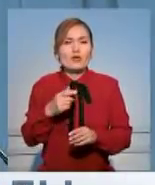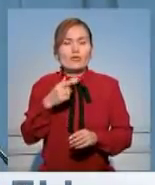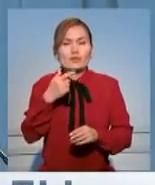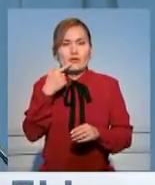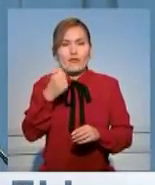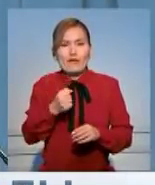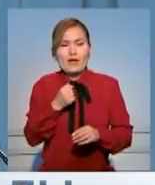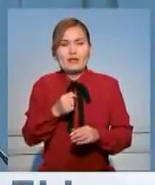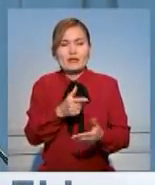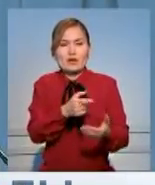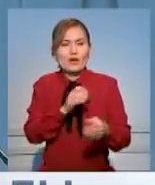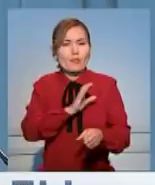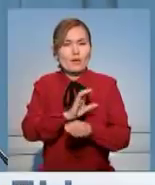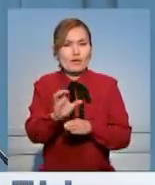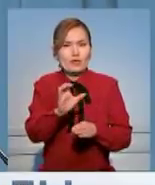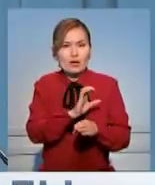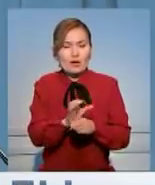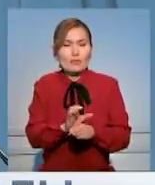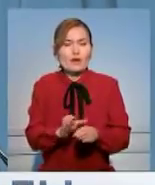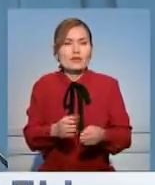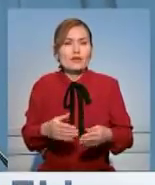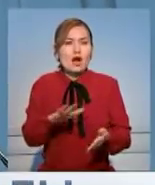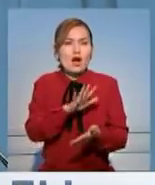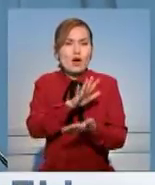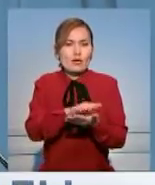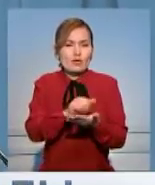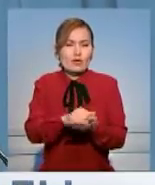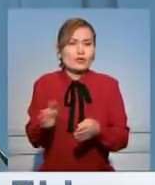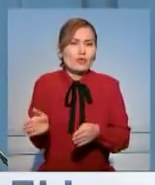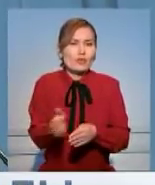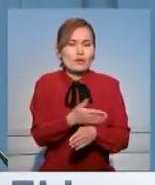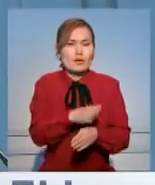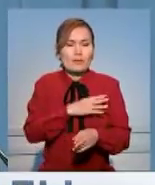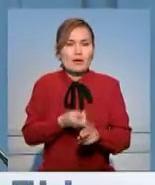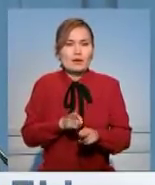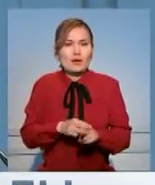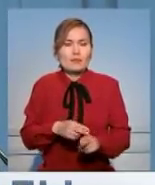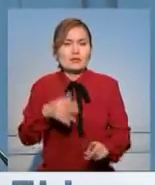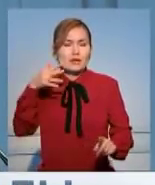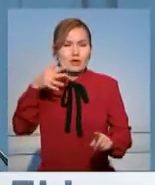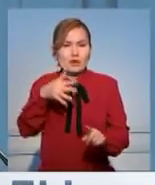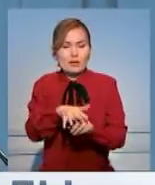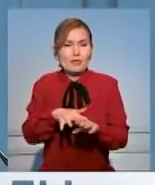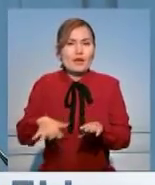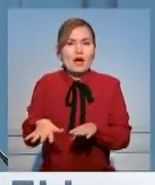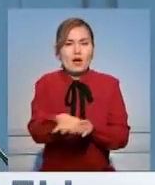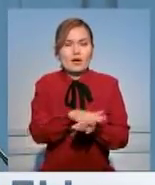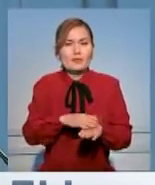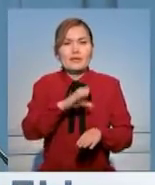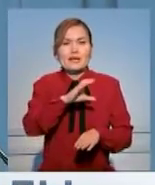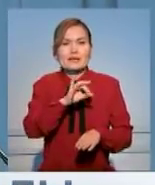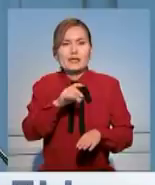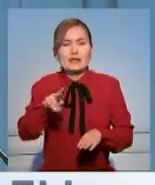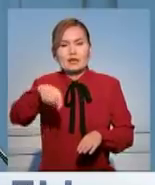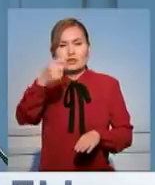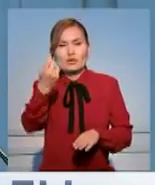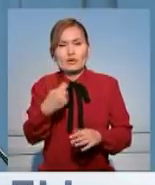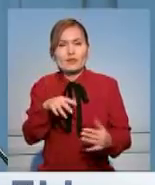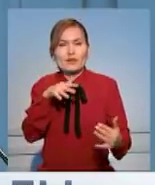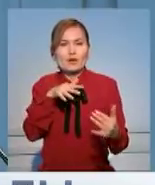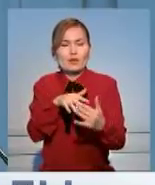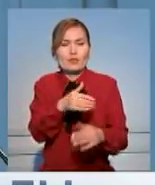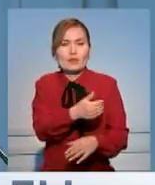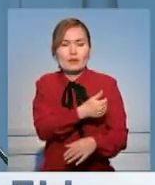шабуылға қатысты еш қорытынды шығармады. Біз бұл жолы одан да зор соққы бердік. Яғни Асад пен оның жақтастары тағы